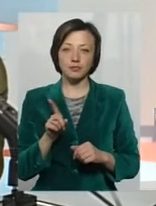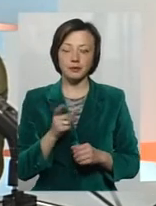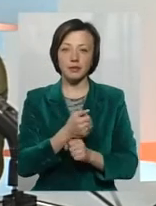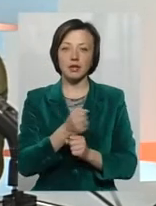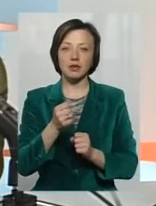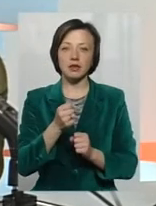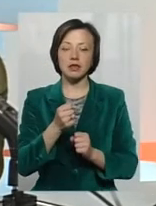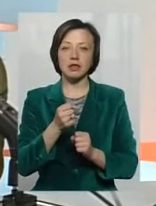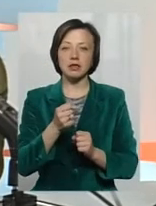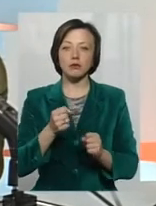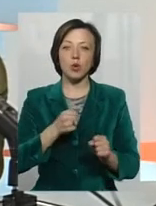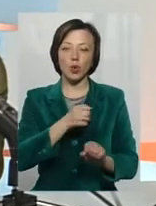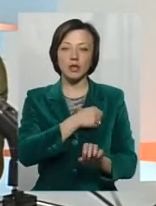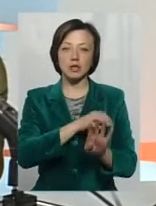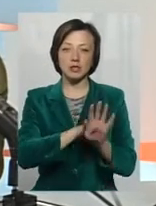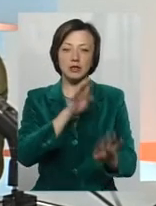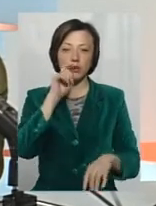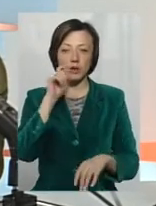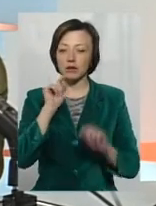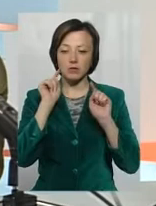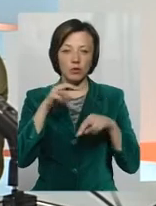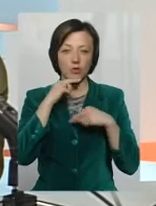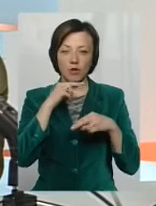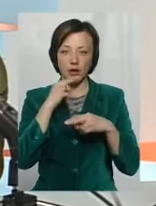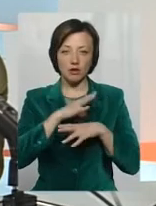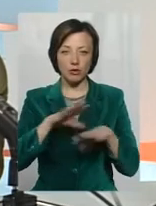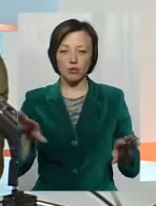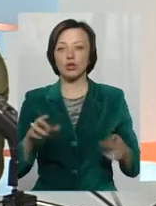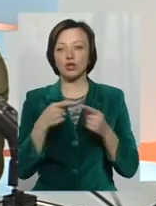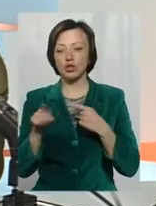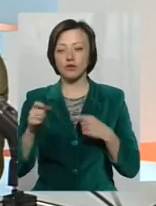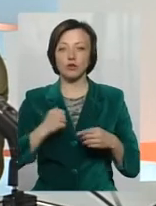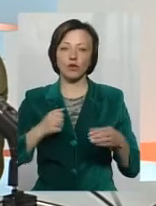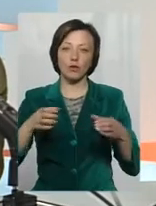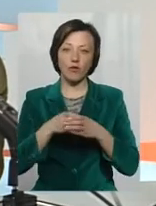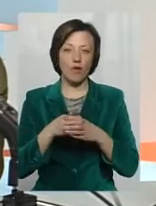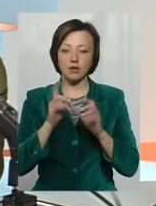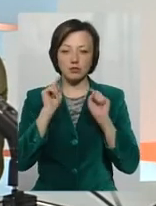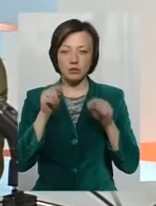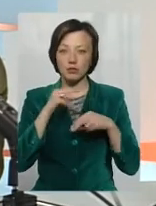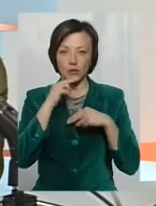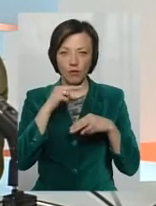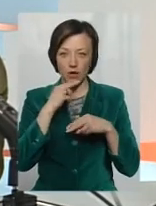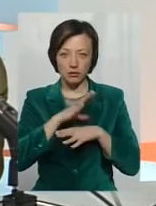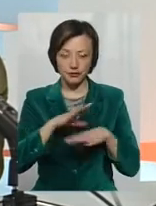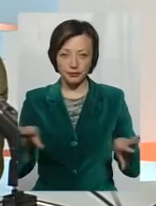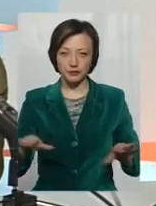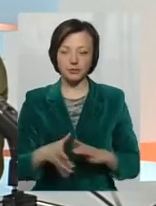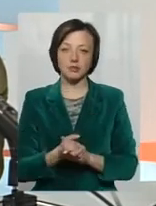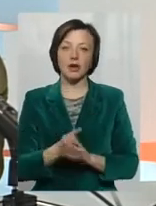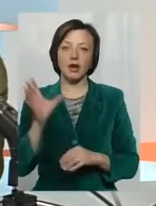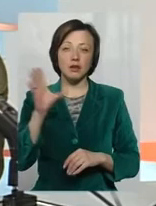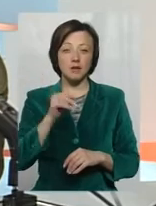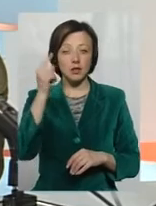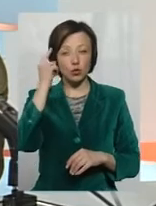Збройні Сили України не приділялася їм увага велика, інші військові формування не приділялася увага. Всі